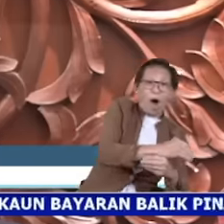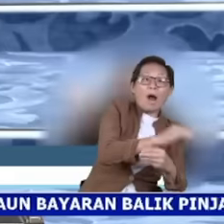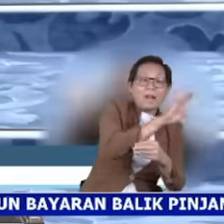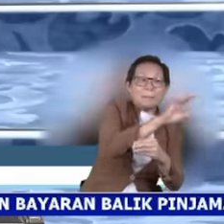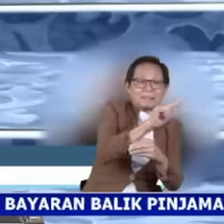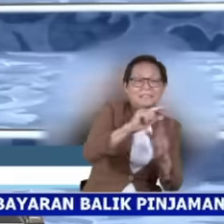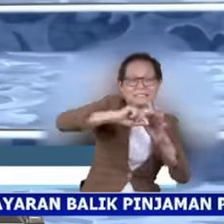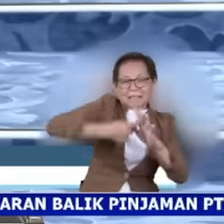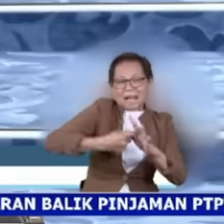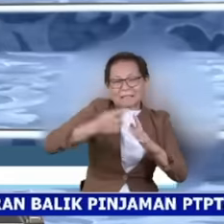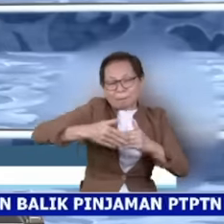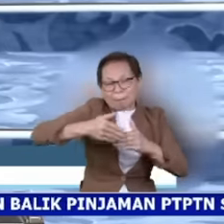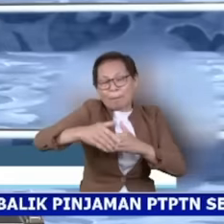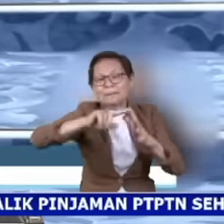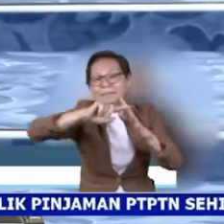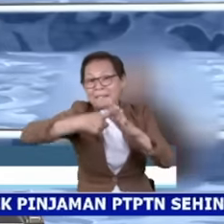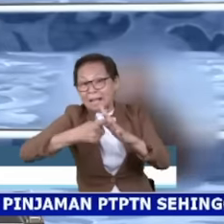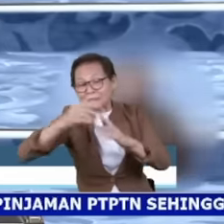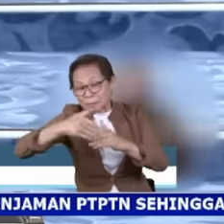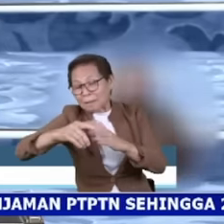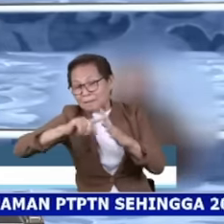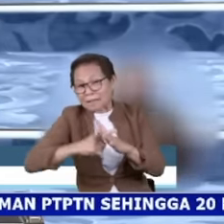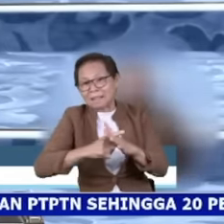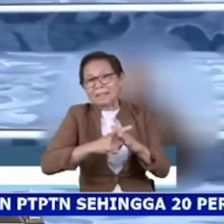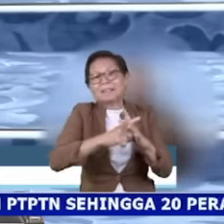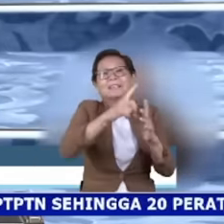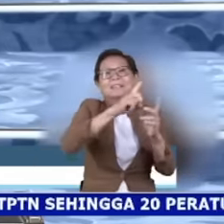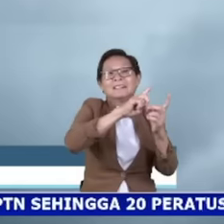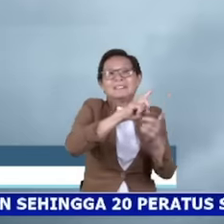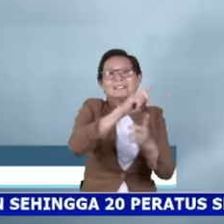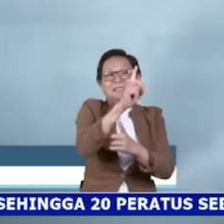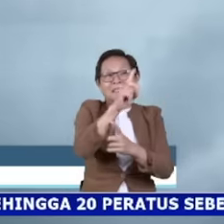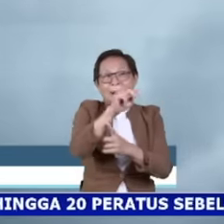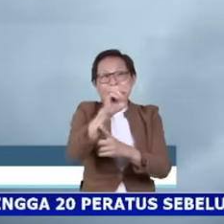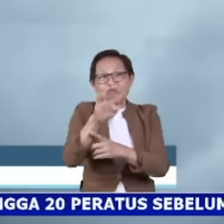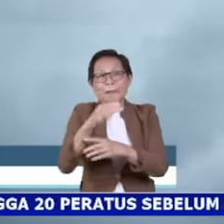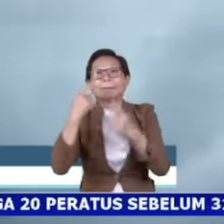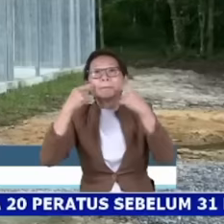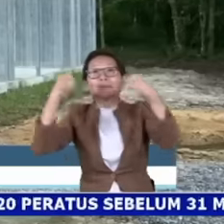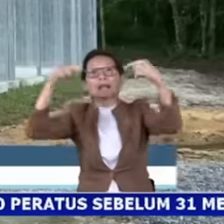hanya bermula selepas pelaksanaan rangkaian digital nasional